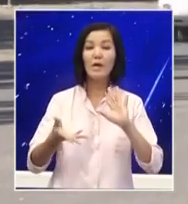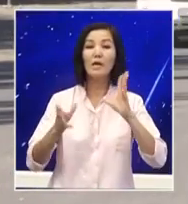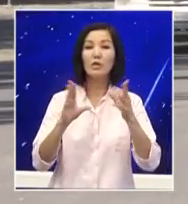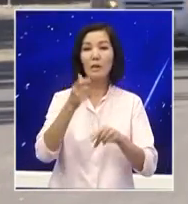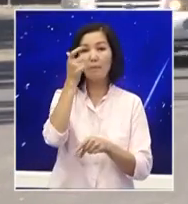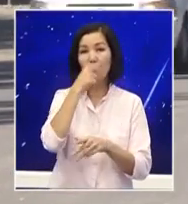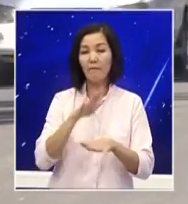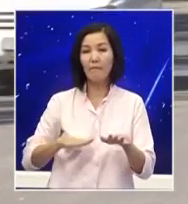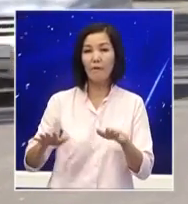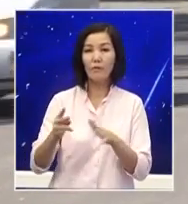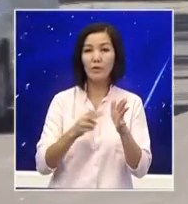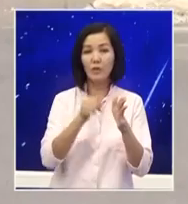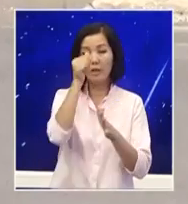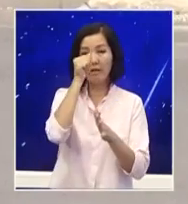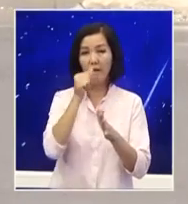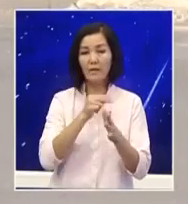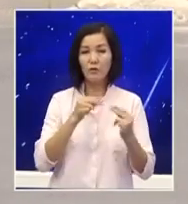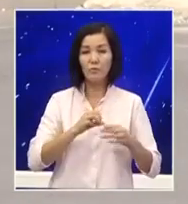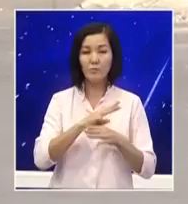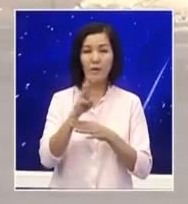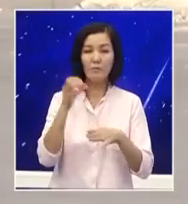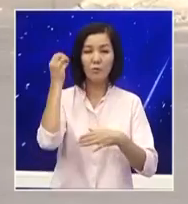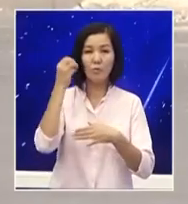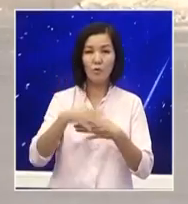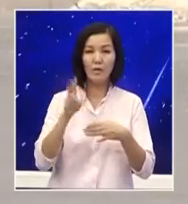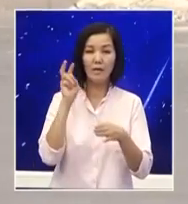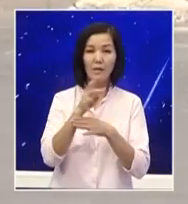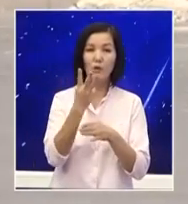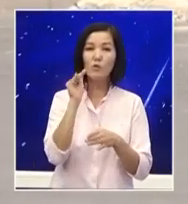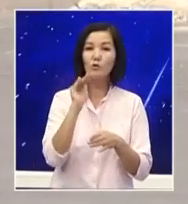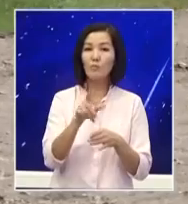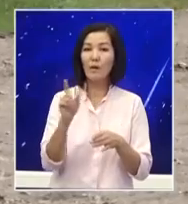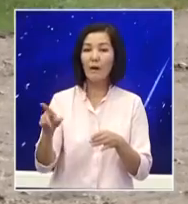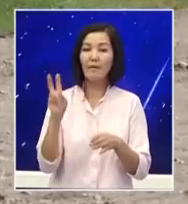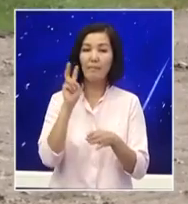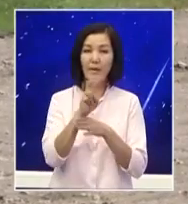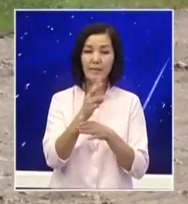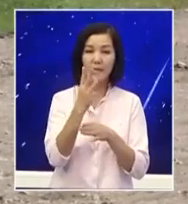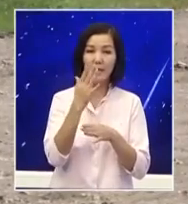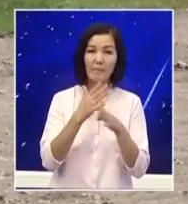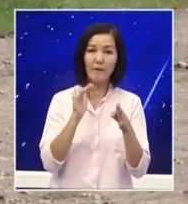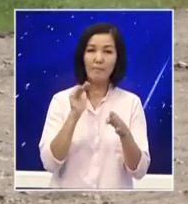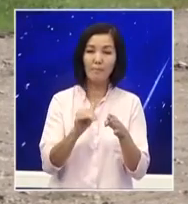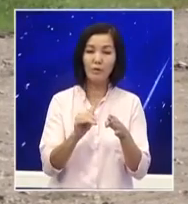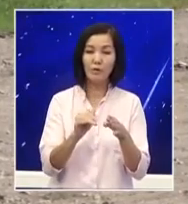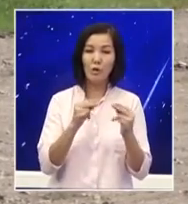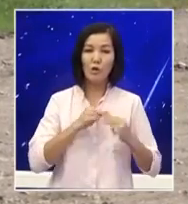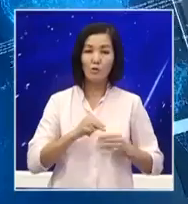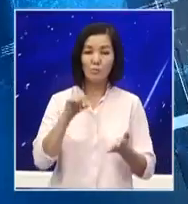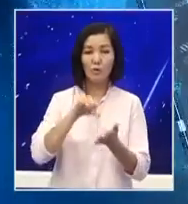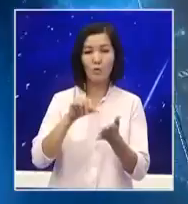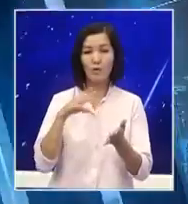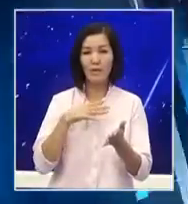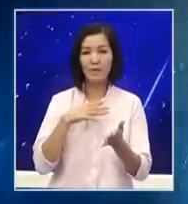Панфилов ауданында соңғы 7 айда жұмыспен қамту орталығына 3000-ден аса тұрғын жүгініпті. Оның 2500-ы бүгінде жұмысқа